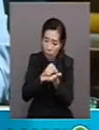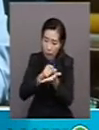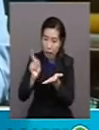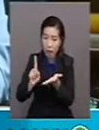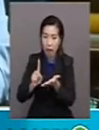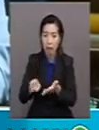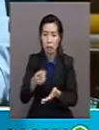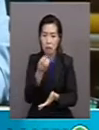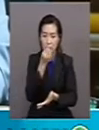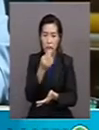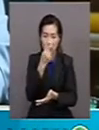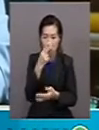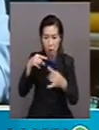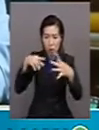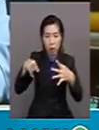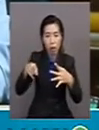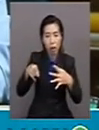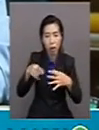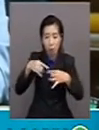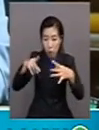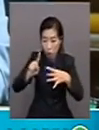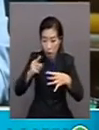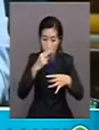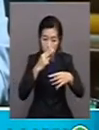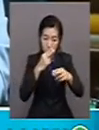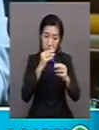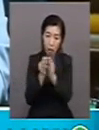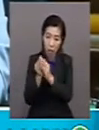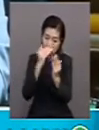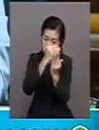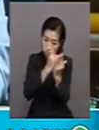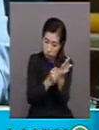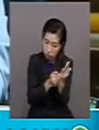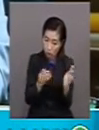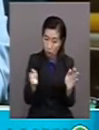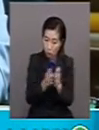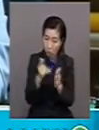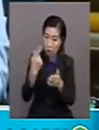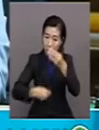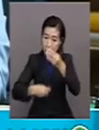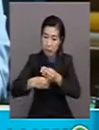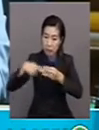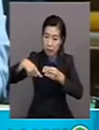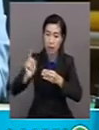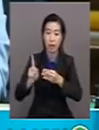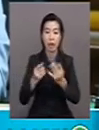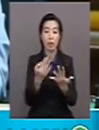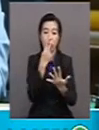อกว่ามันไม่เหมาะสมเนี่ยมันอยู่ในรายการหรือว่าเป็นของที่มันพ่วงขึ้นไปต่างหากอะไรอย่างนี้